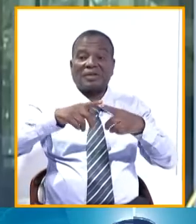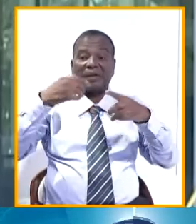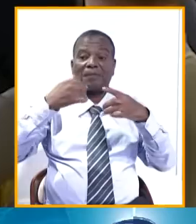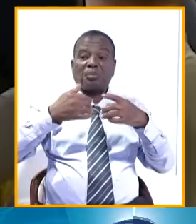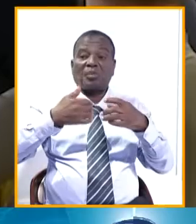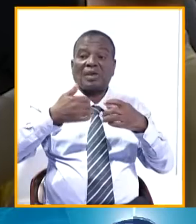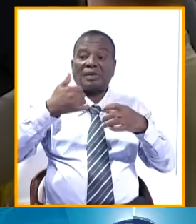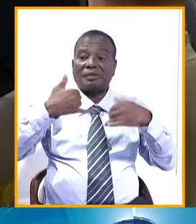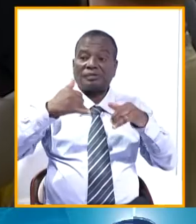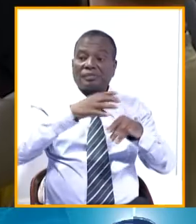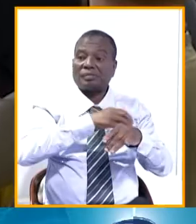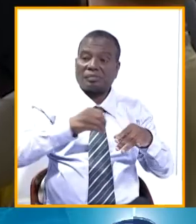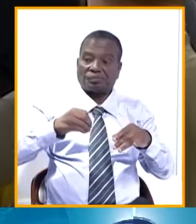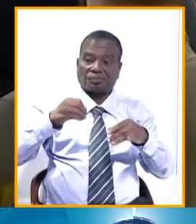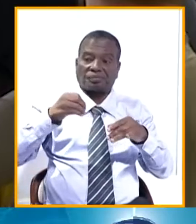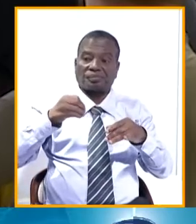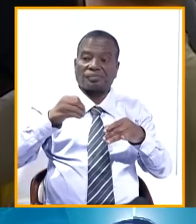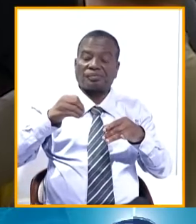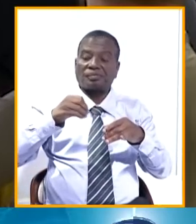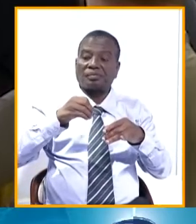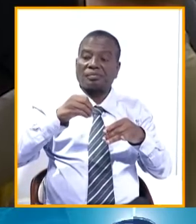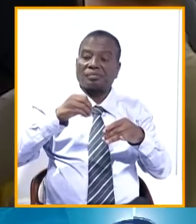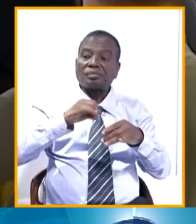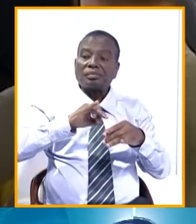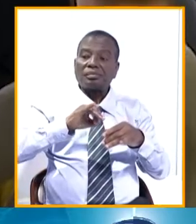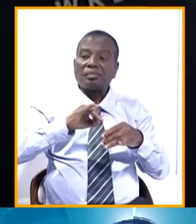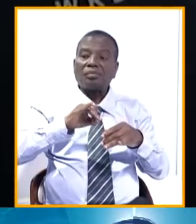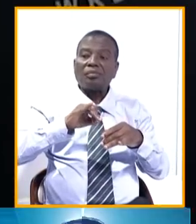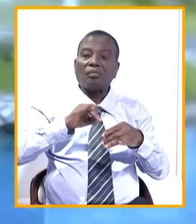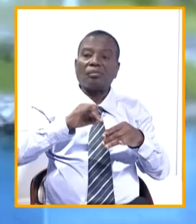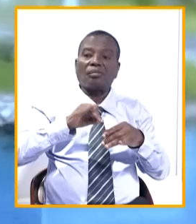la participation d'athlètes russes sous bannière neutre.